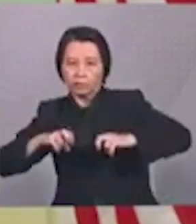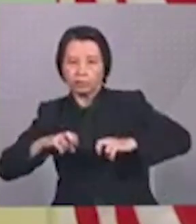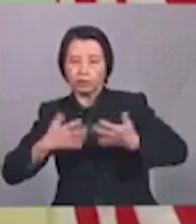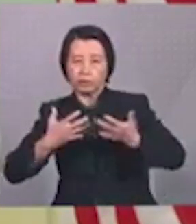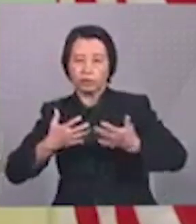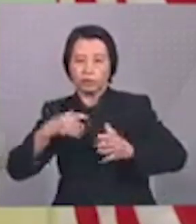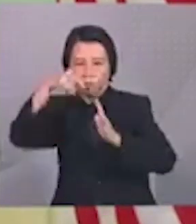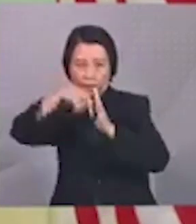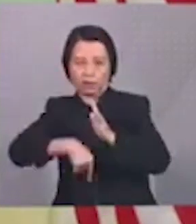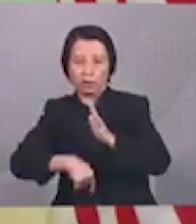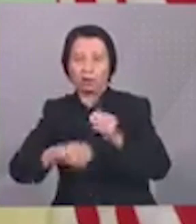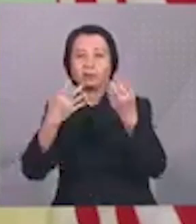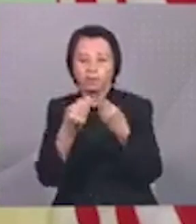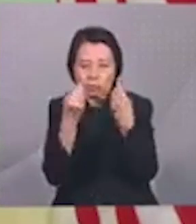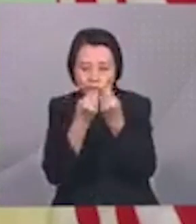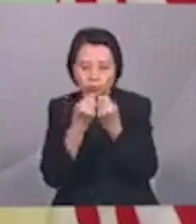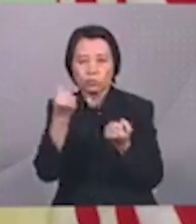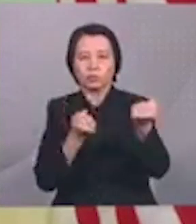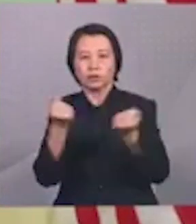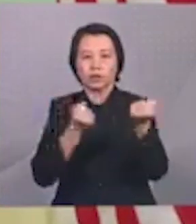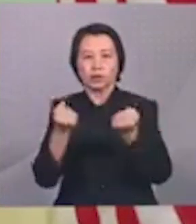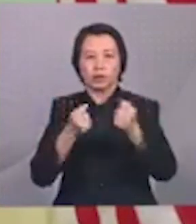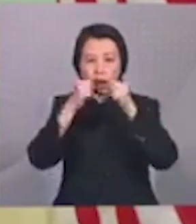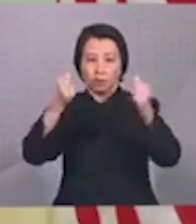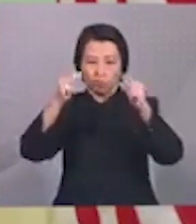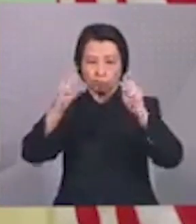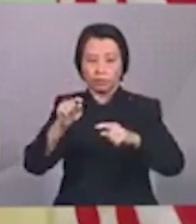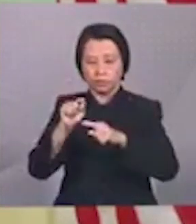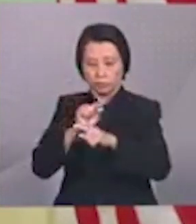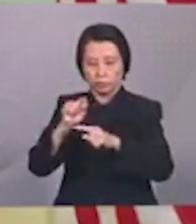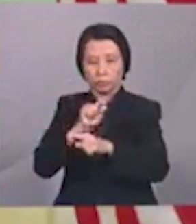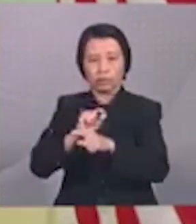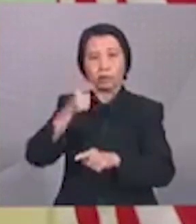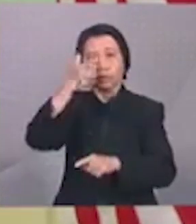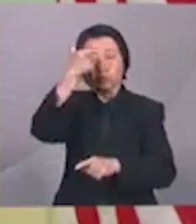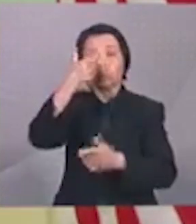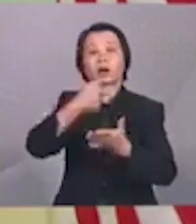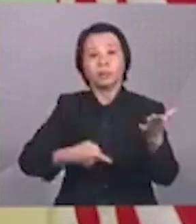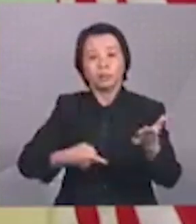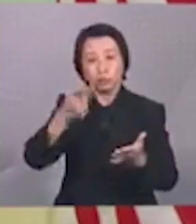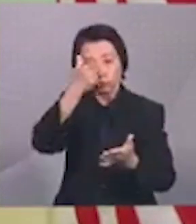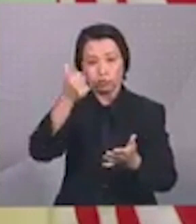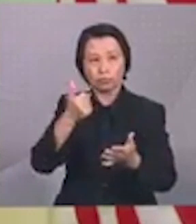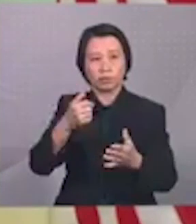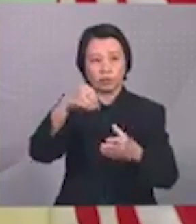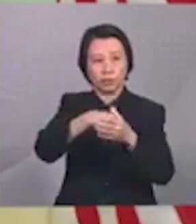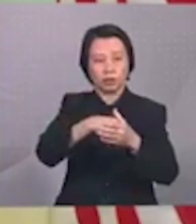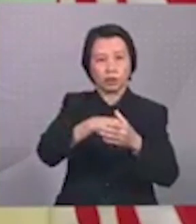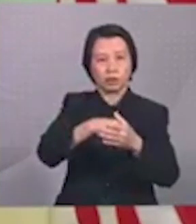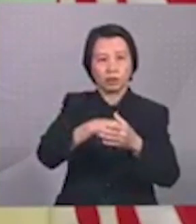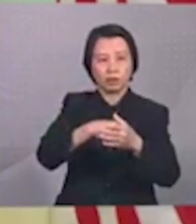secara terperinci berapa jumlah kenderaan awam yang perlu digunakan. Sebab apa? Interstate